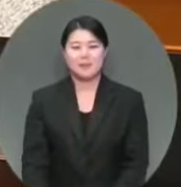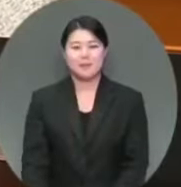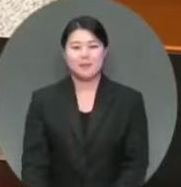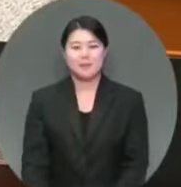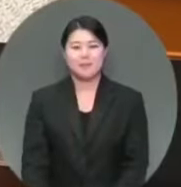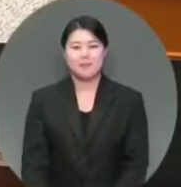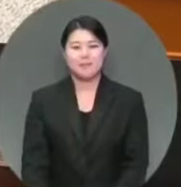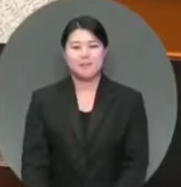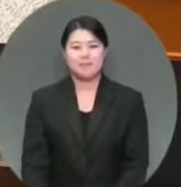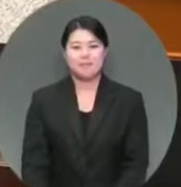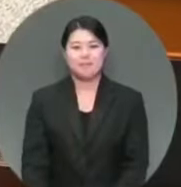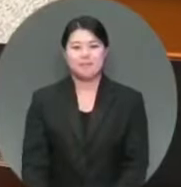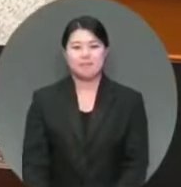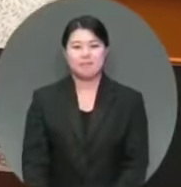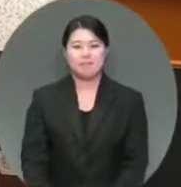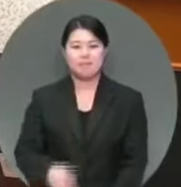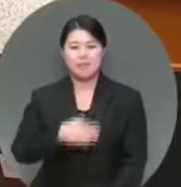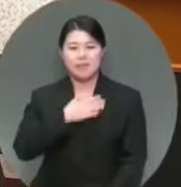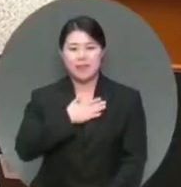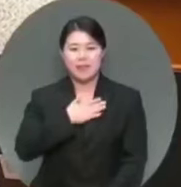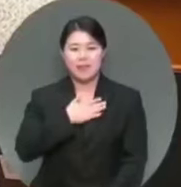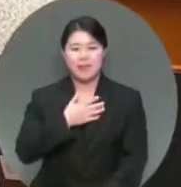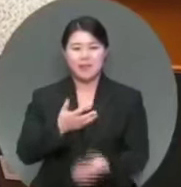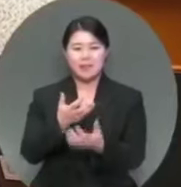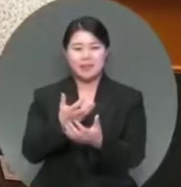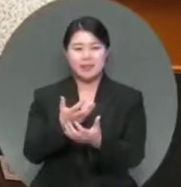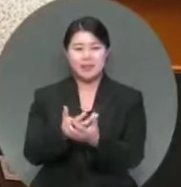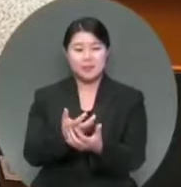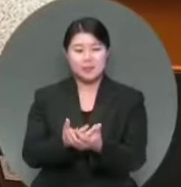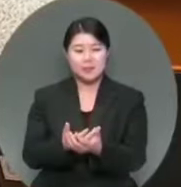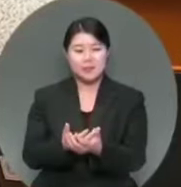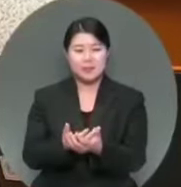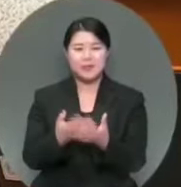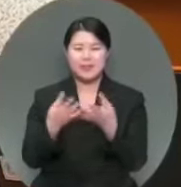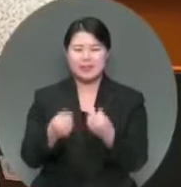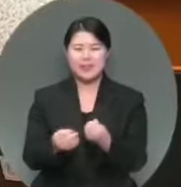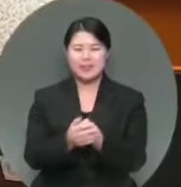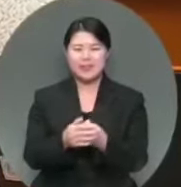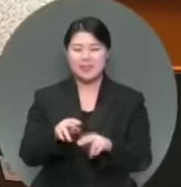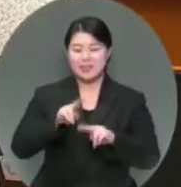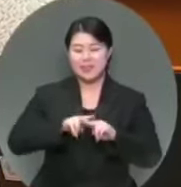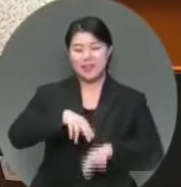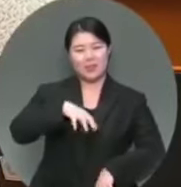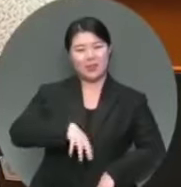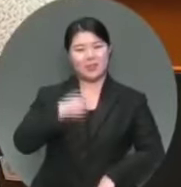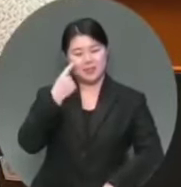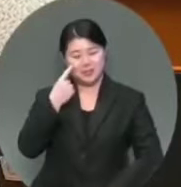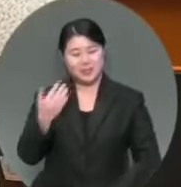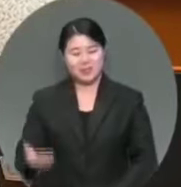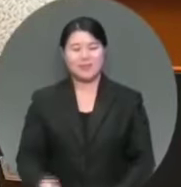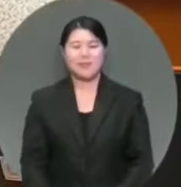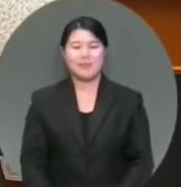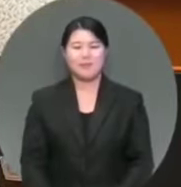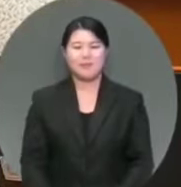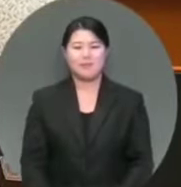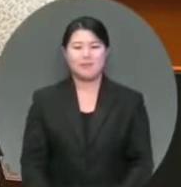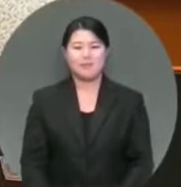말씀은 제가 참조해야 될 자료가 많아서 자리에서 질의 드리는 점 양해해 주시면